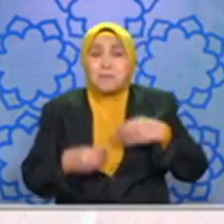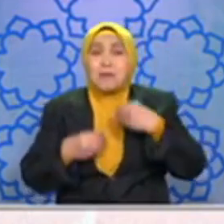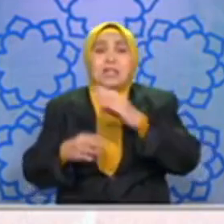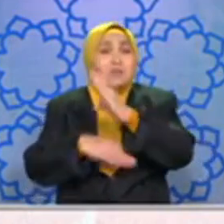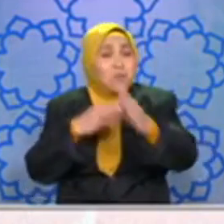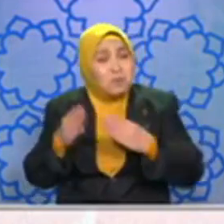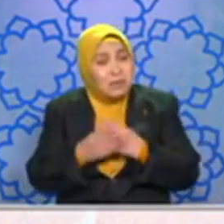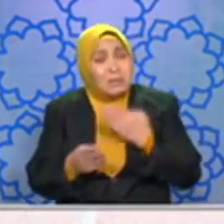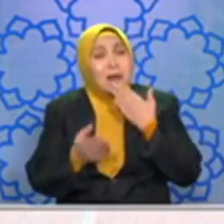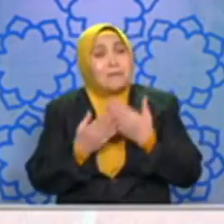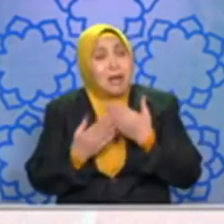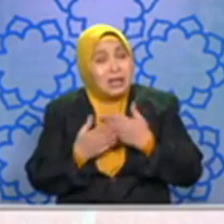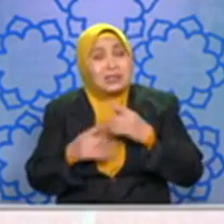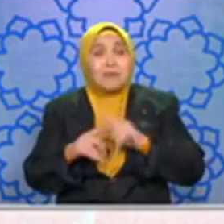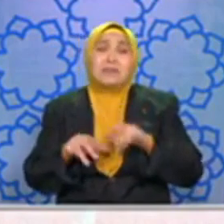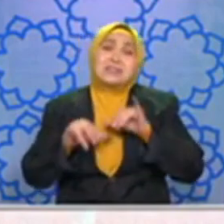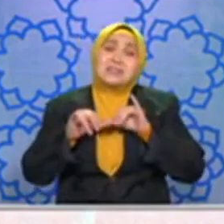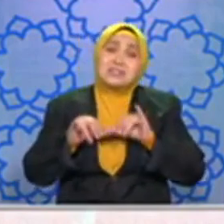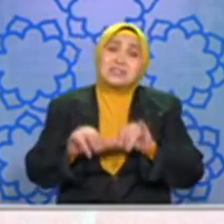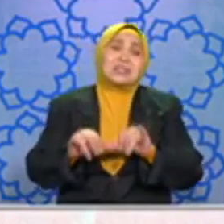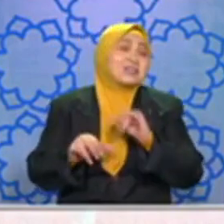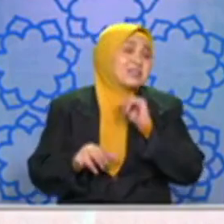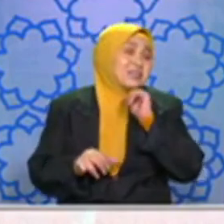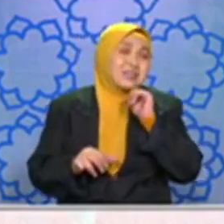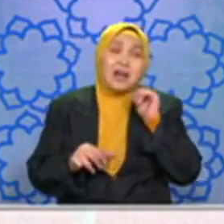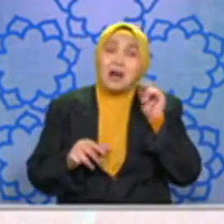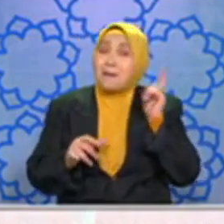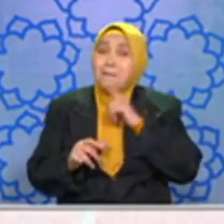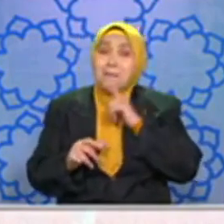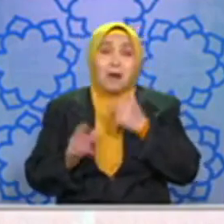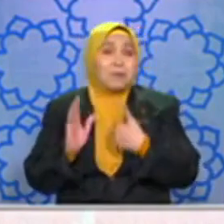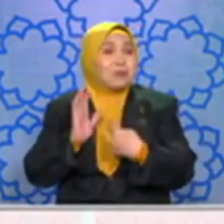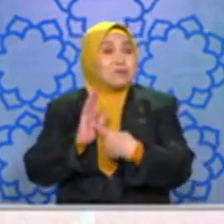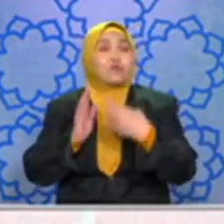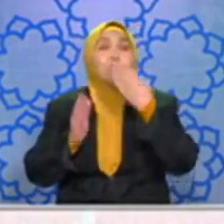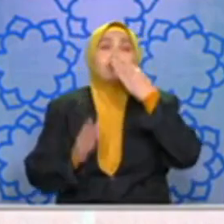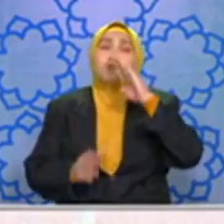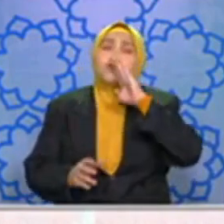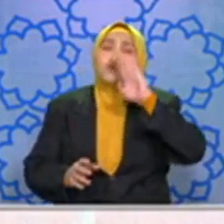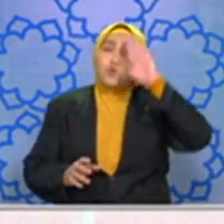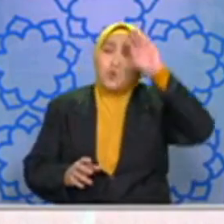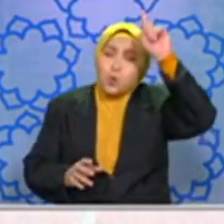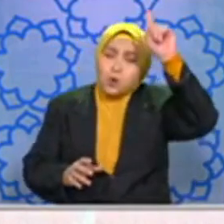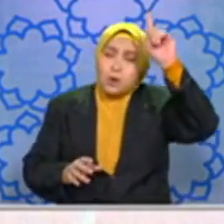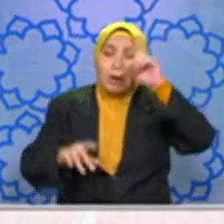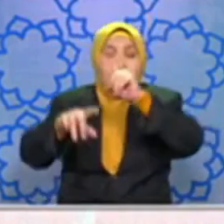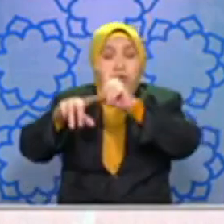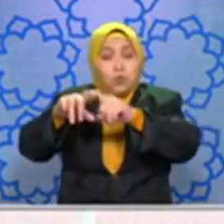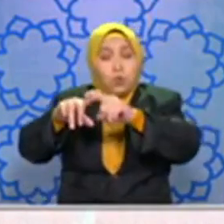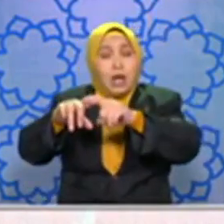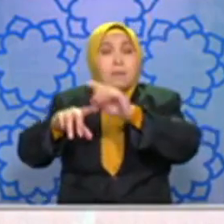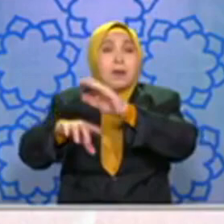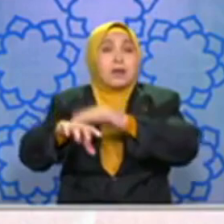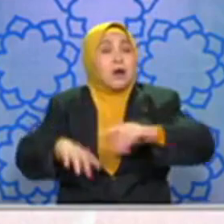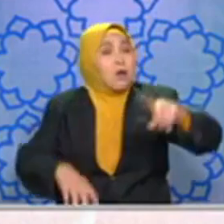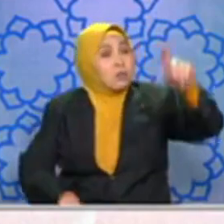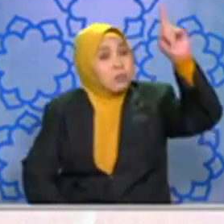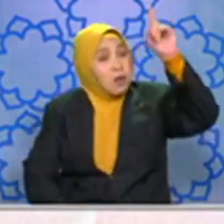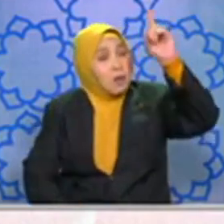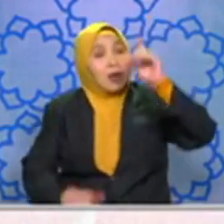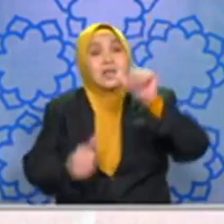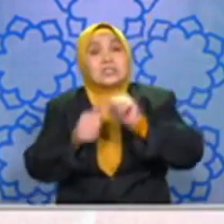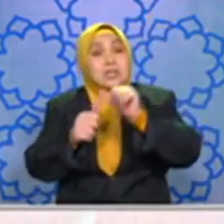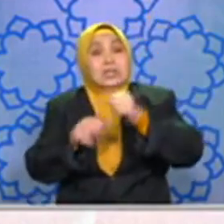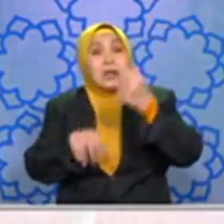elok-elok, tapi masih lagi tidak mahu menunjukkan kesyukuran, kebergantungan kepada Allah pada